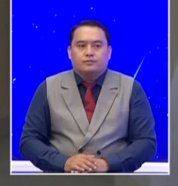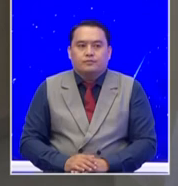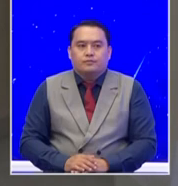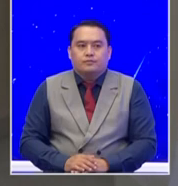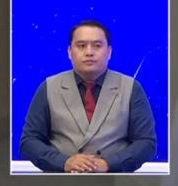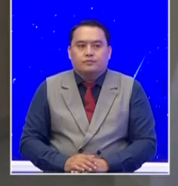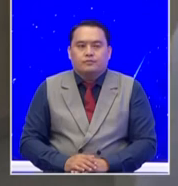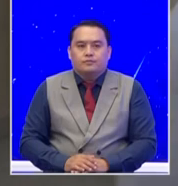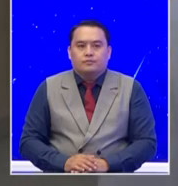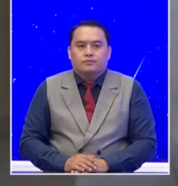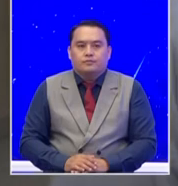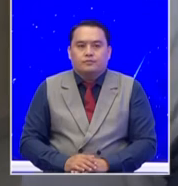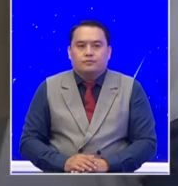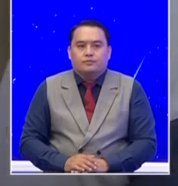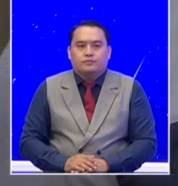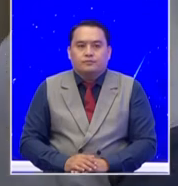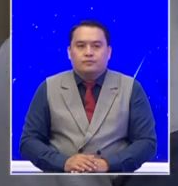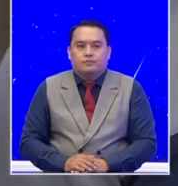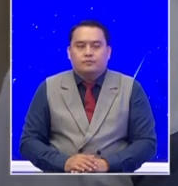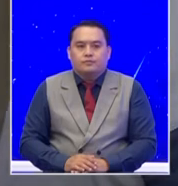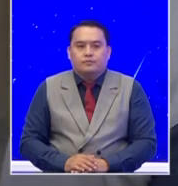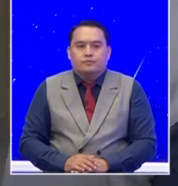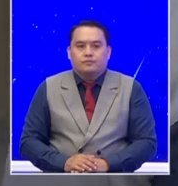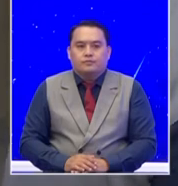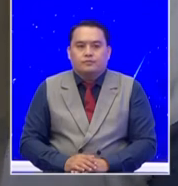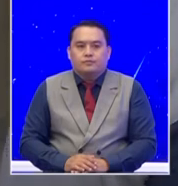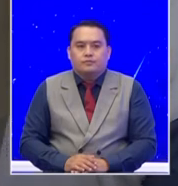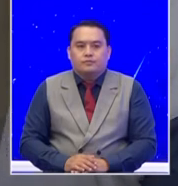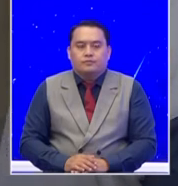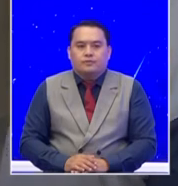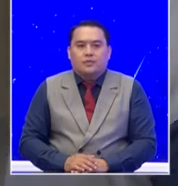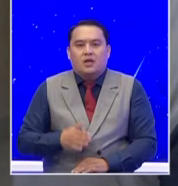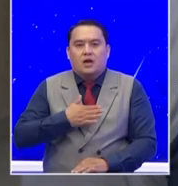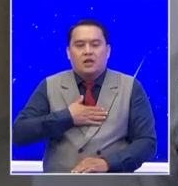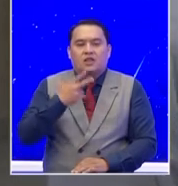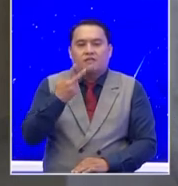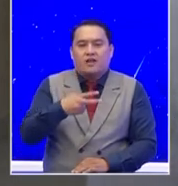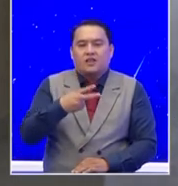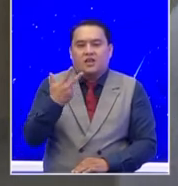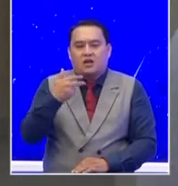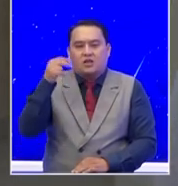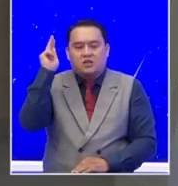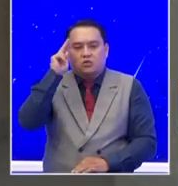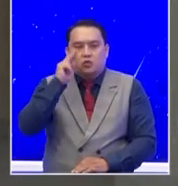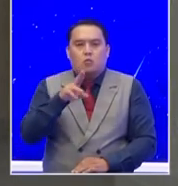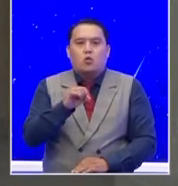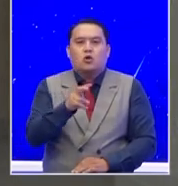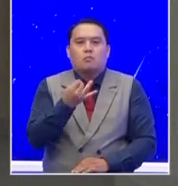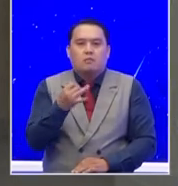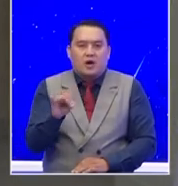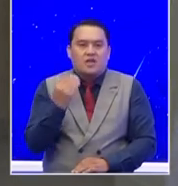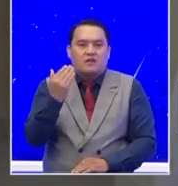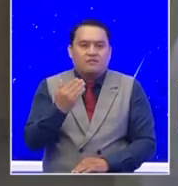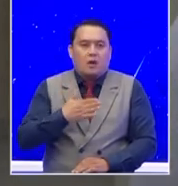потому что зерки джон мейджор маршрутов уже 23 года как я изучаю жизнь борьбе батыра и